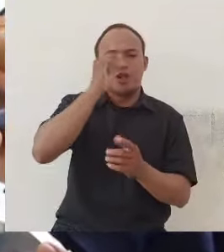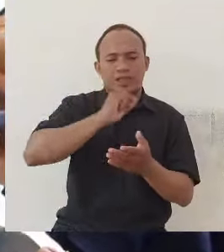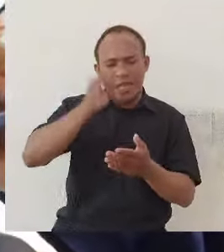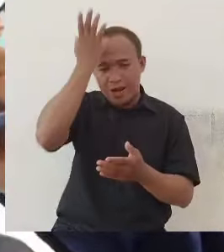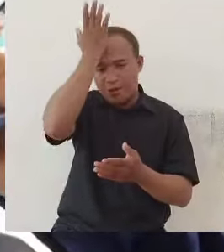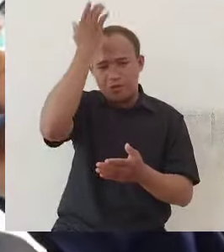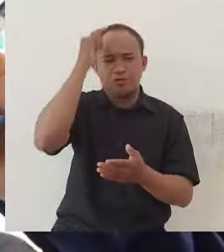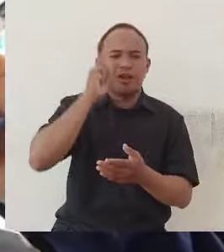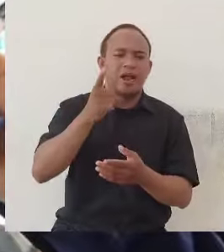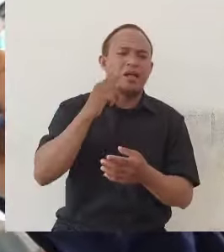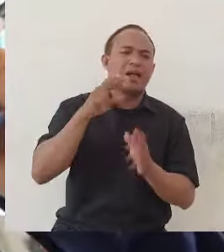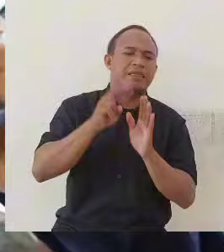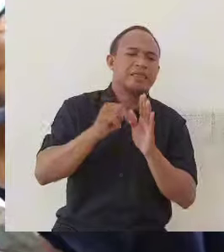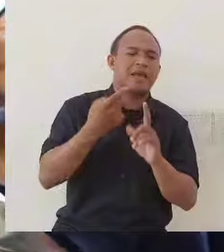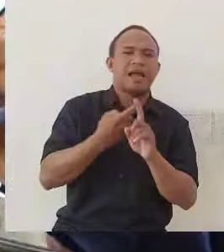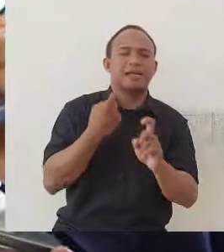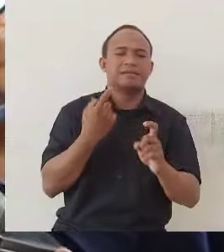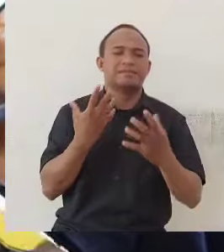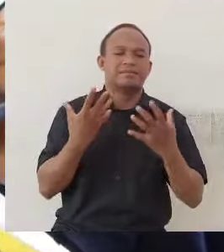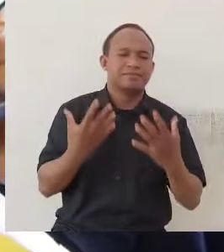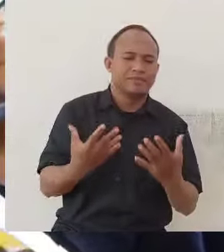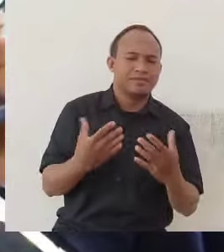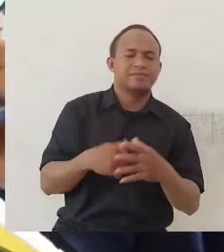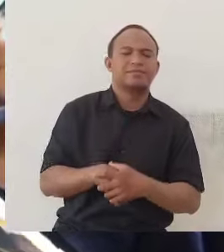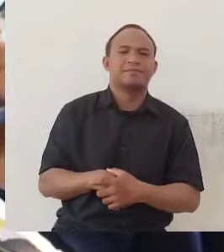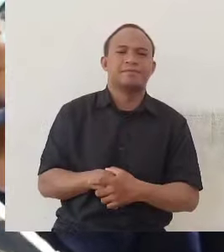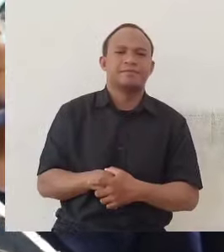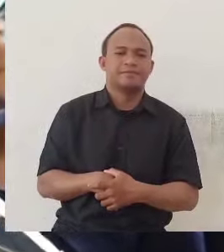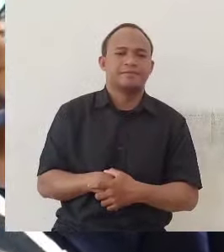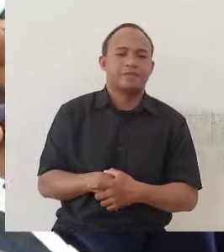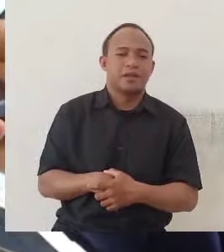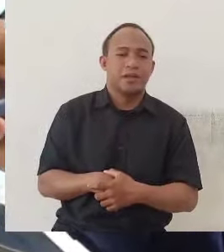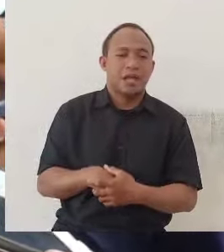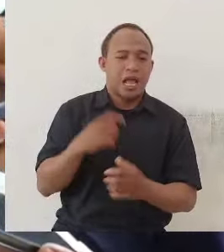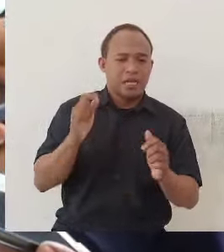2 Gorontalo ke depan. Sehingga nanti dari